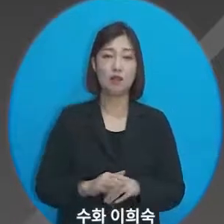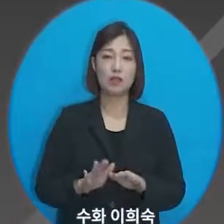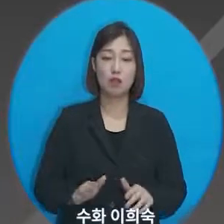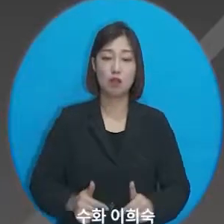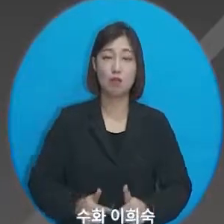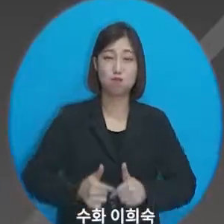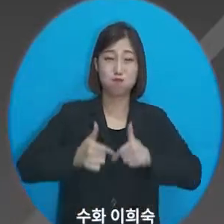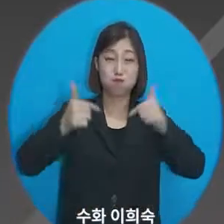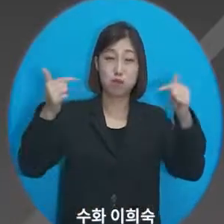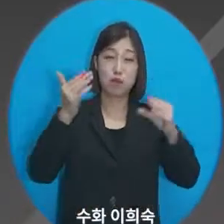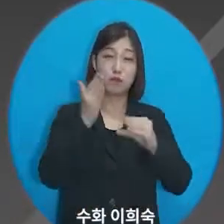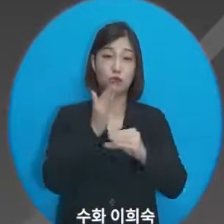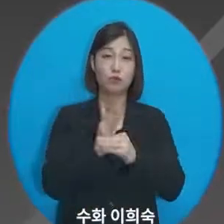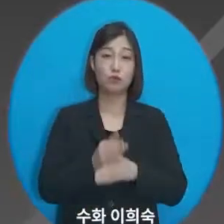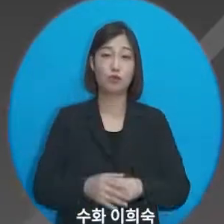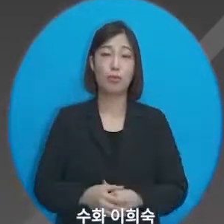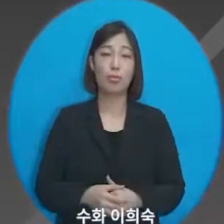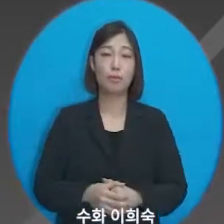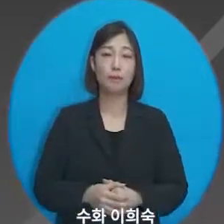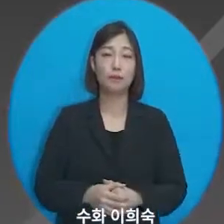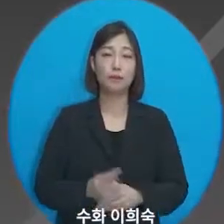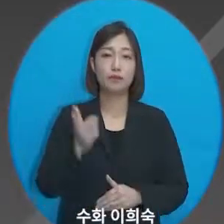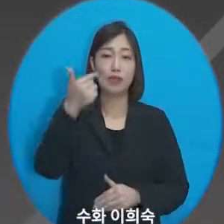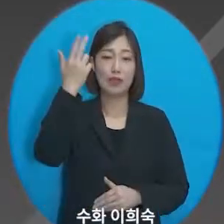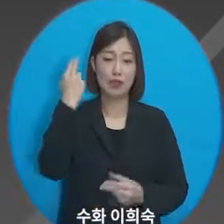급성장을 했다고 저는 봅니다. 그러나